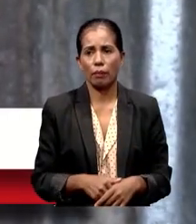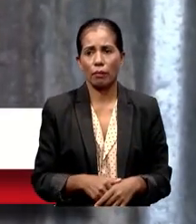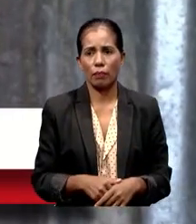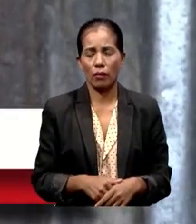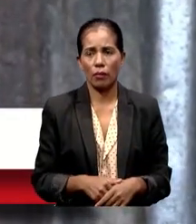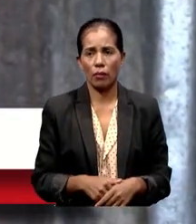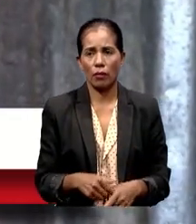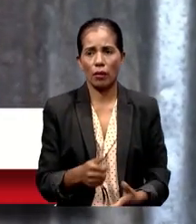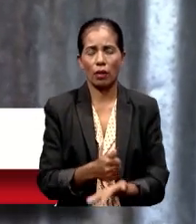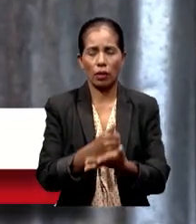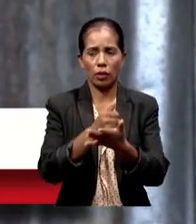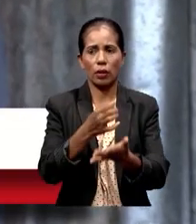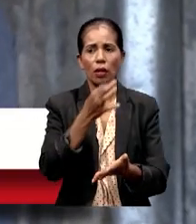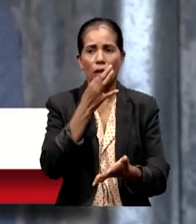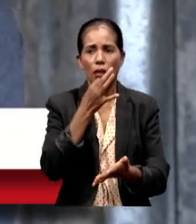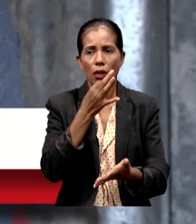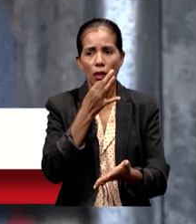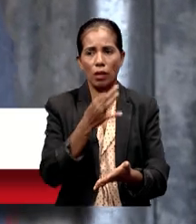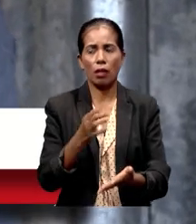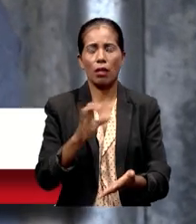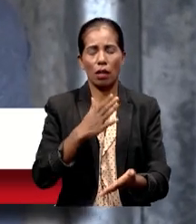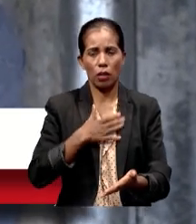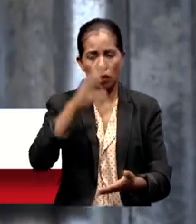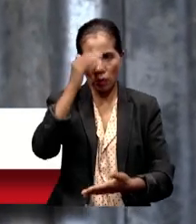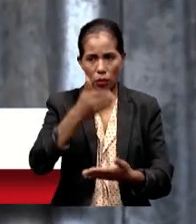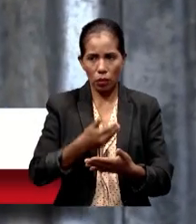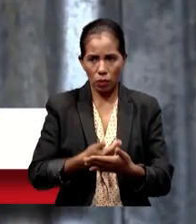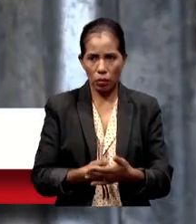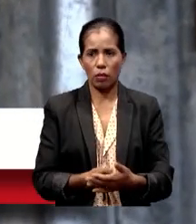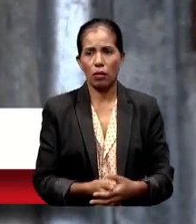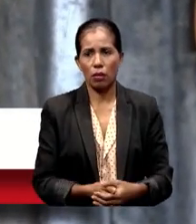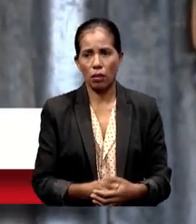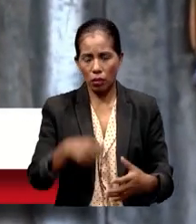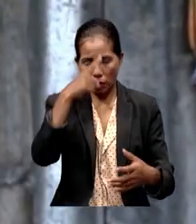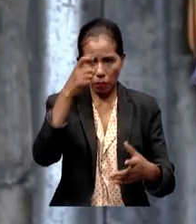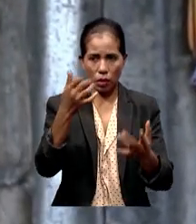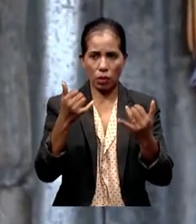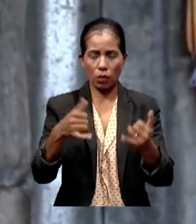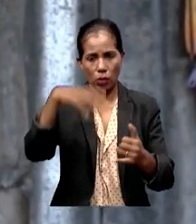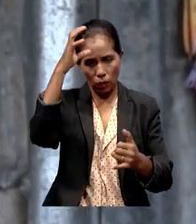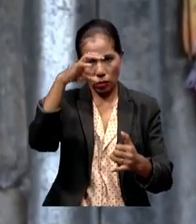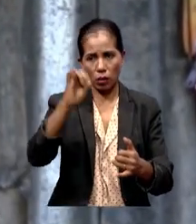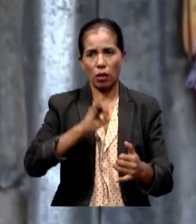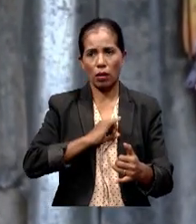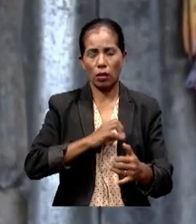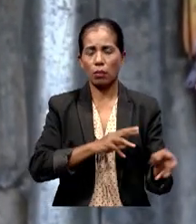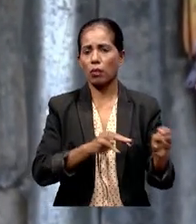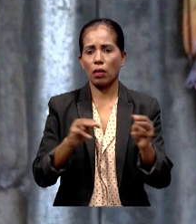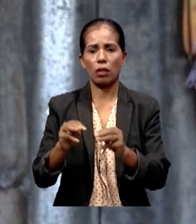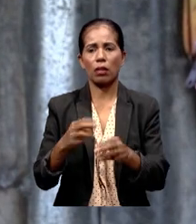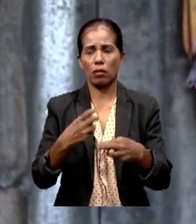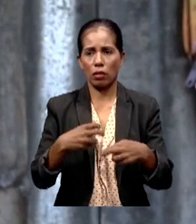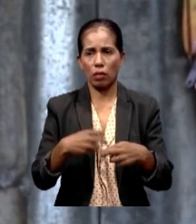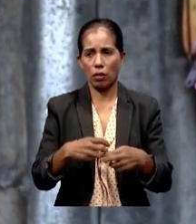ajuda ba ajuda hahang mai hanuan dan ne hanuan tamba gora dadang musudang hau senti hau bukang araska